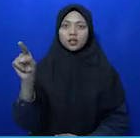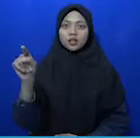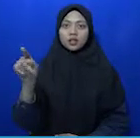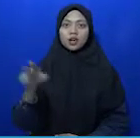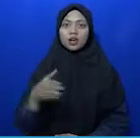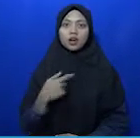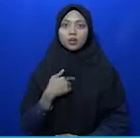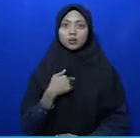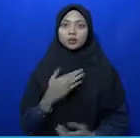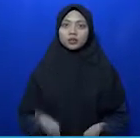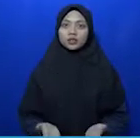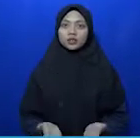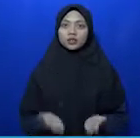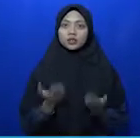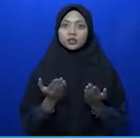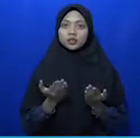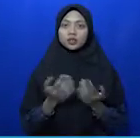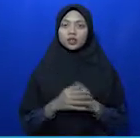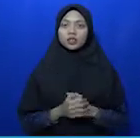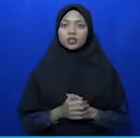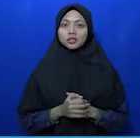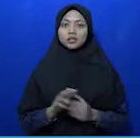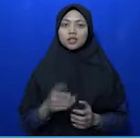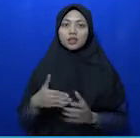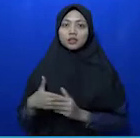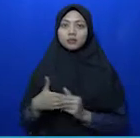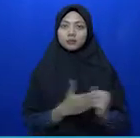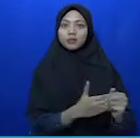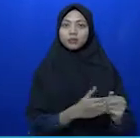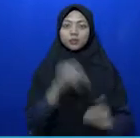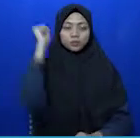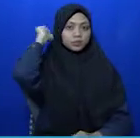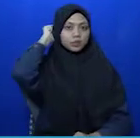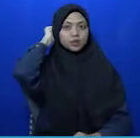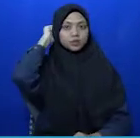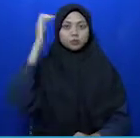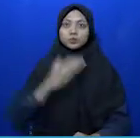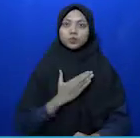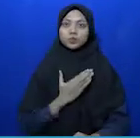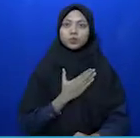Thank you.